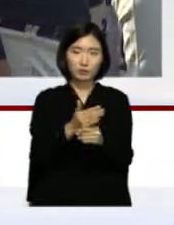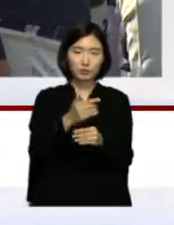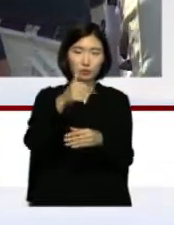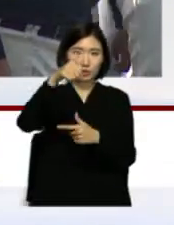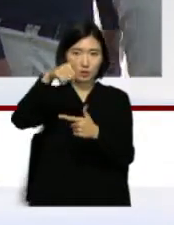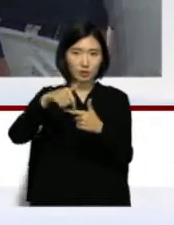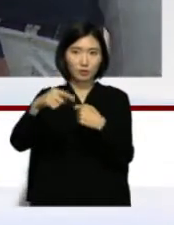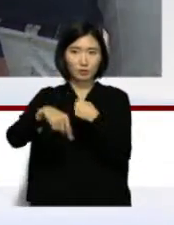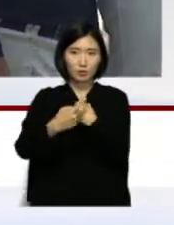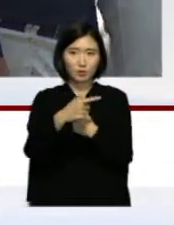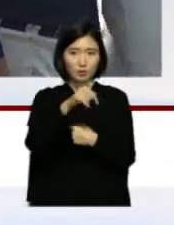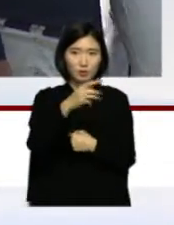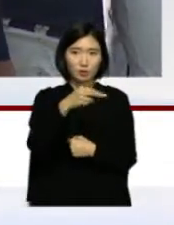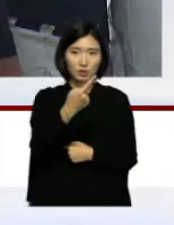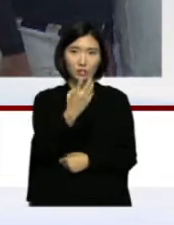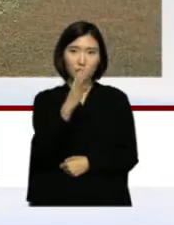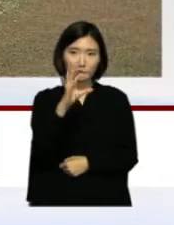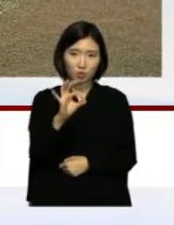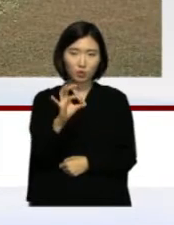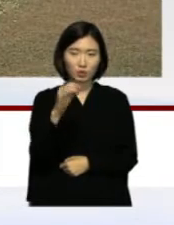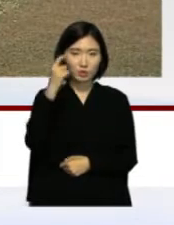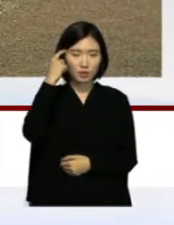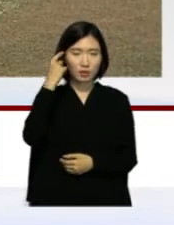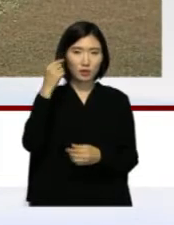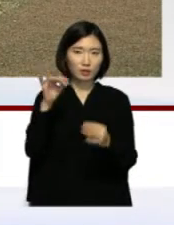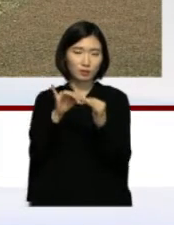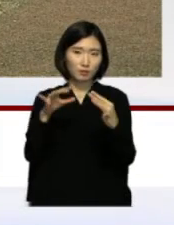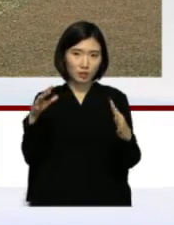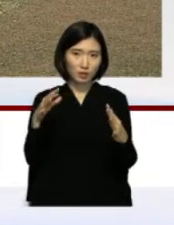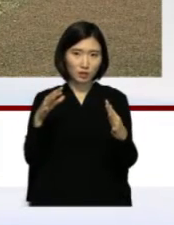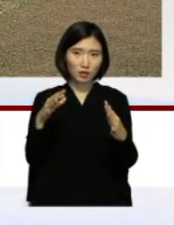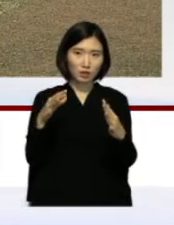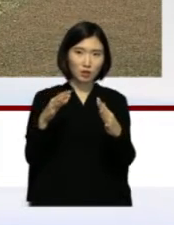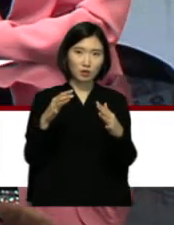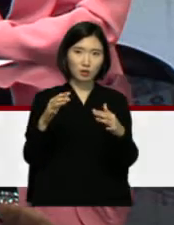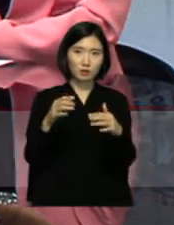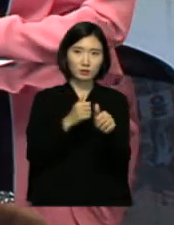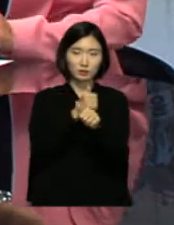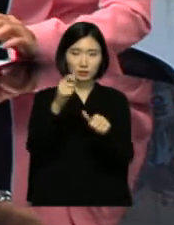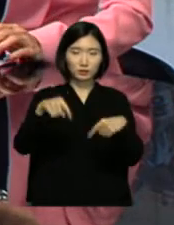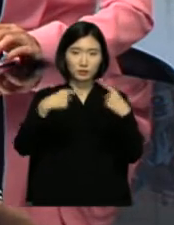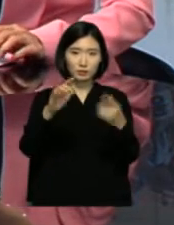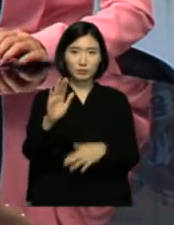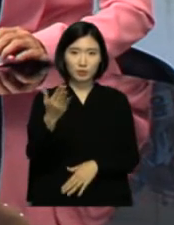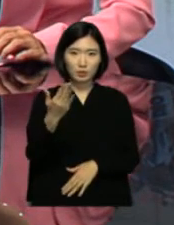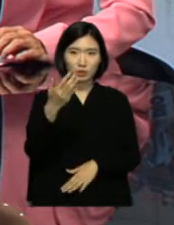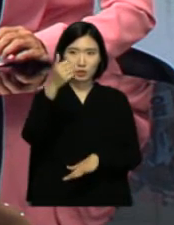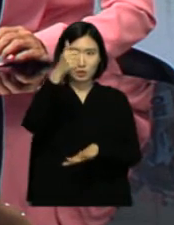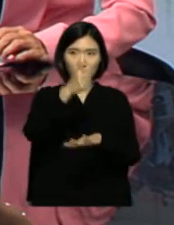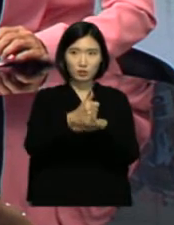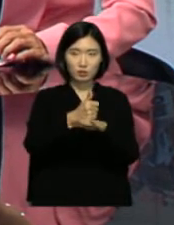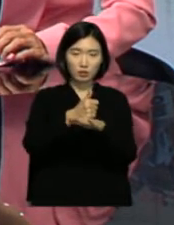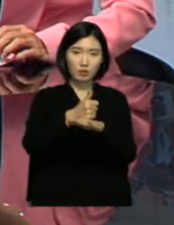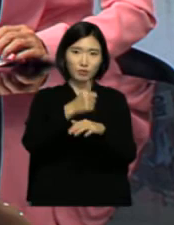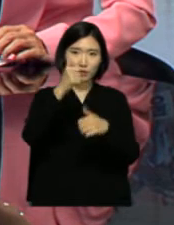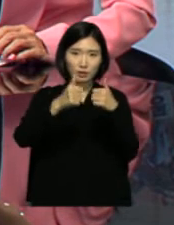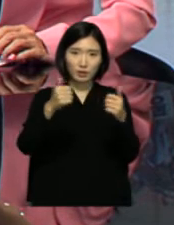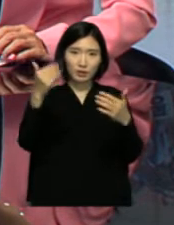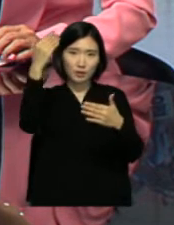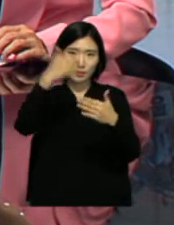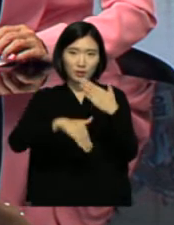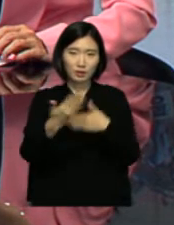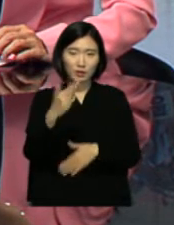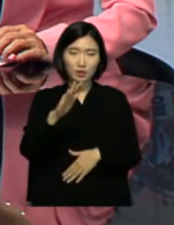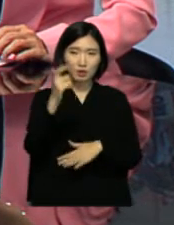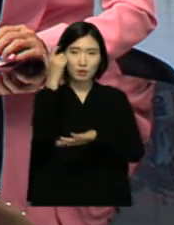강남 초와 길동 초도 예상 밖의 성적을 거두며 토너먼트에 하며 있습니다 4 이제 결선 토너먼트 만 남았는데요 일정이 어떻게